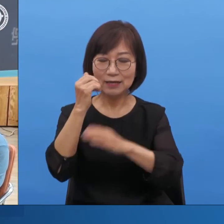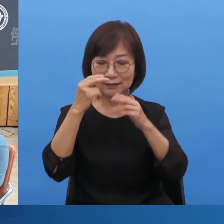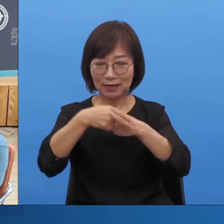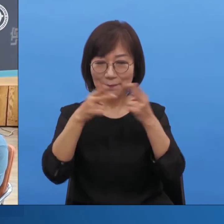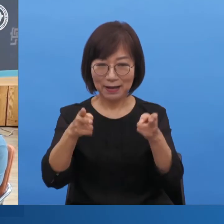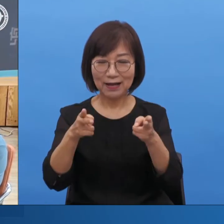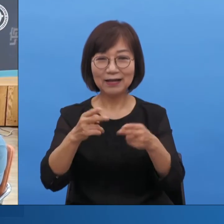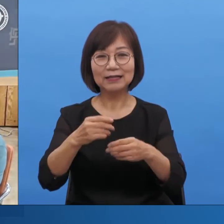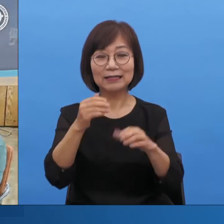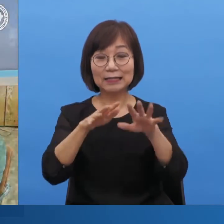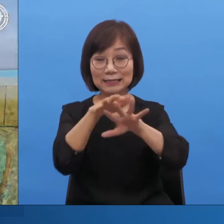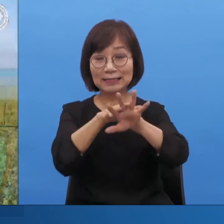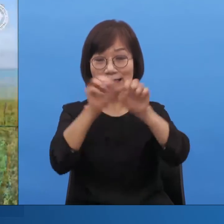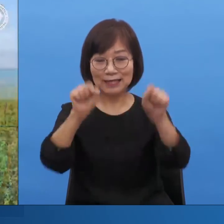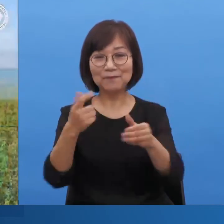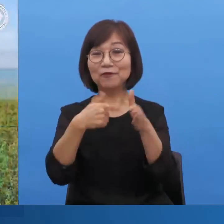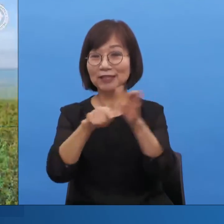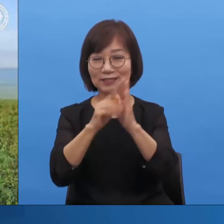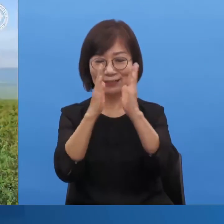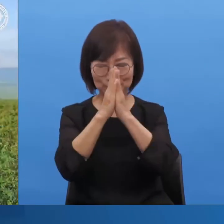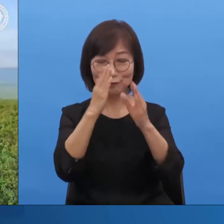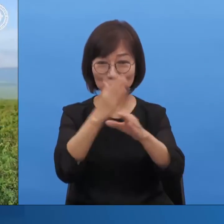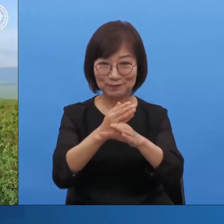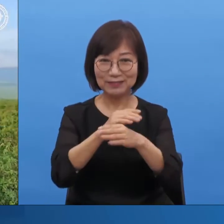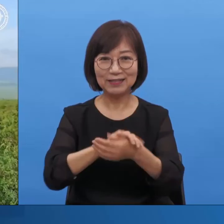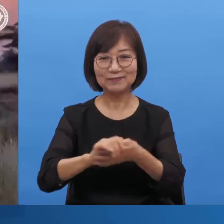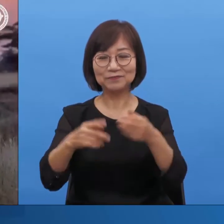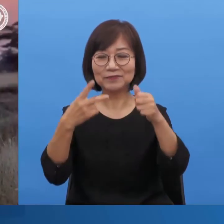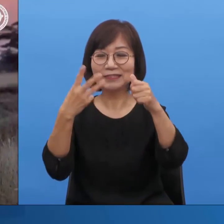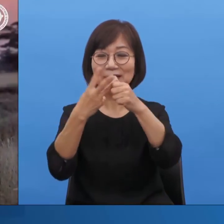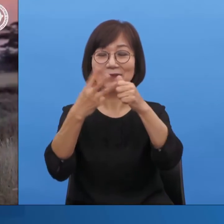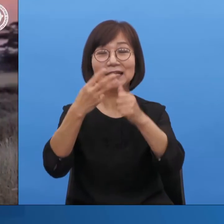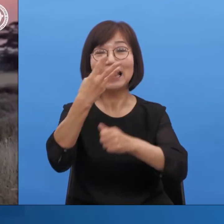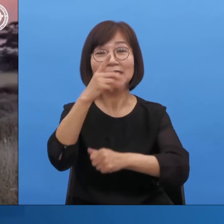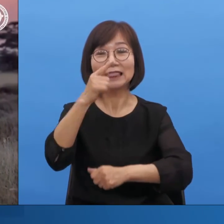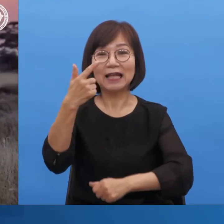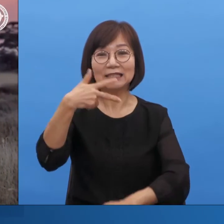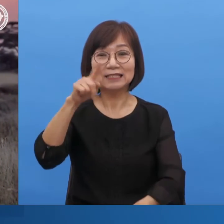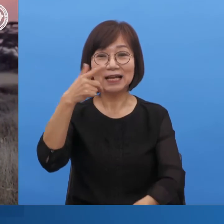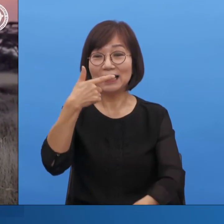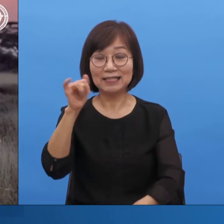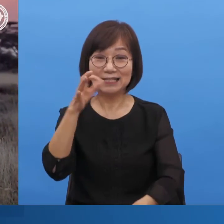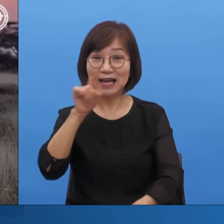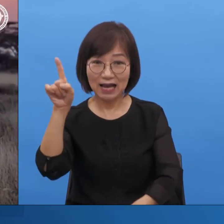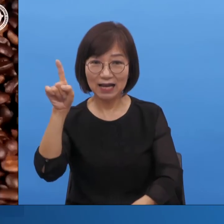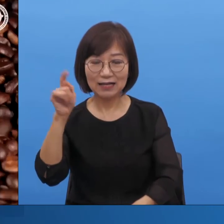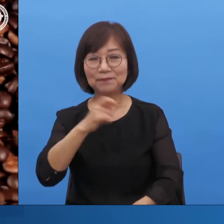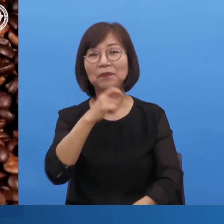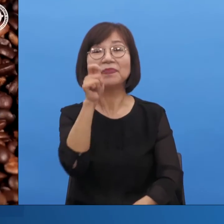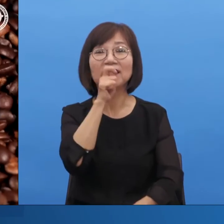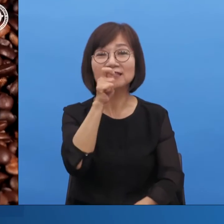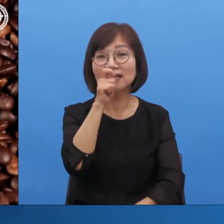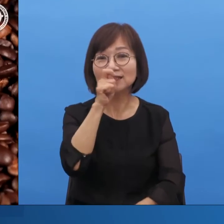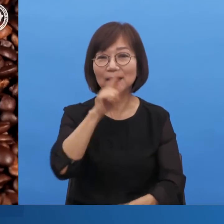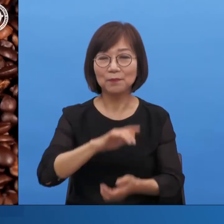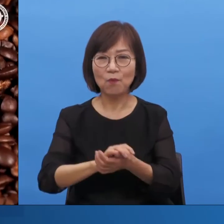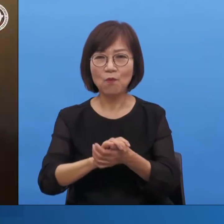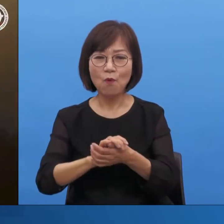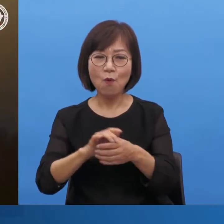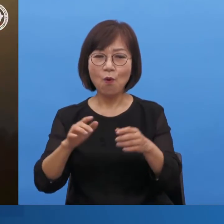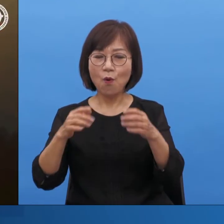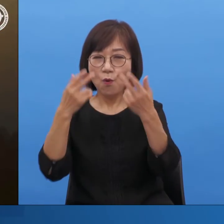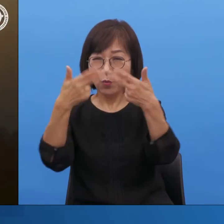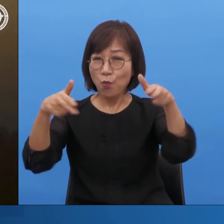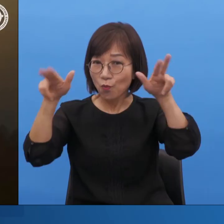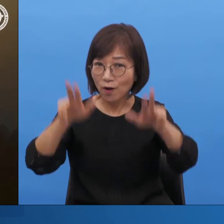기도 중이라고 합니다. 세 번째 나라는 탄자니아입니다. 세렝게티 국립공원, 킬리만자로산, 커피로도 유명한 탄자니아는